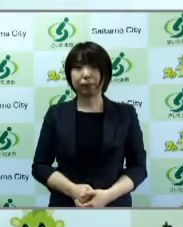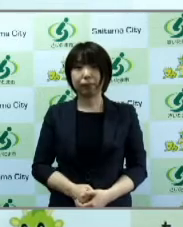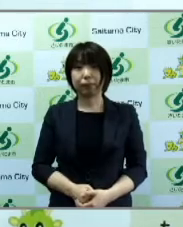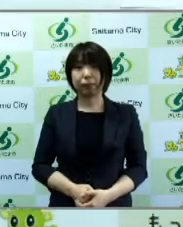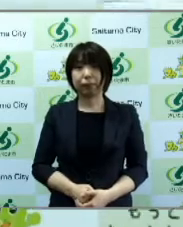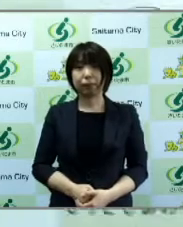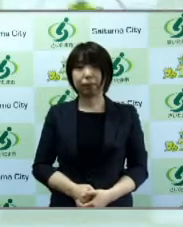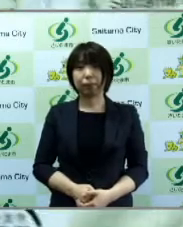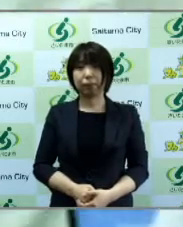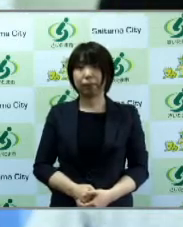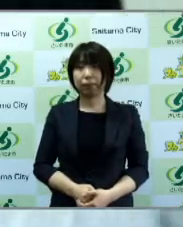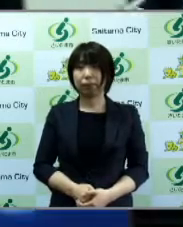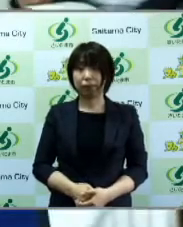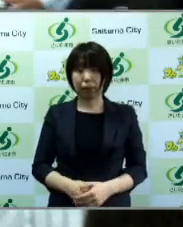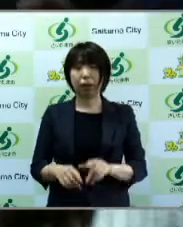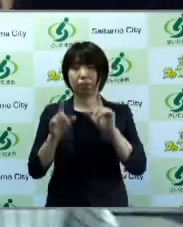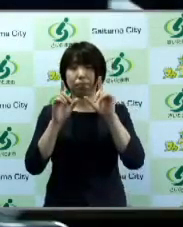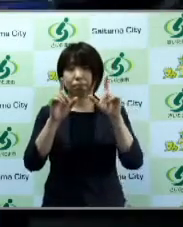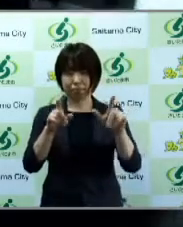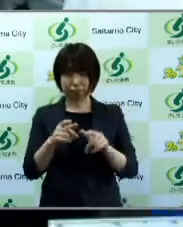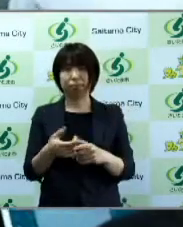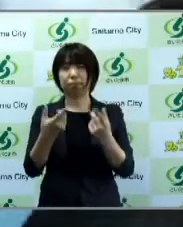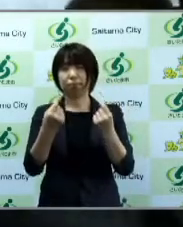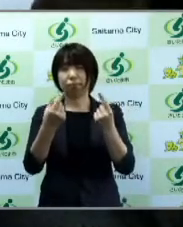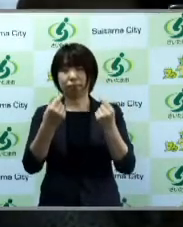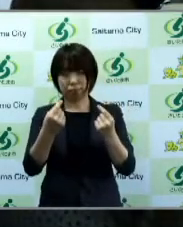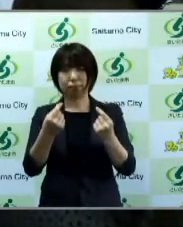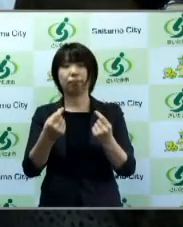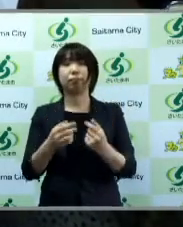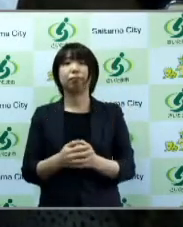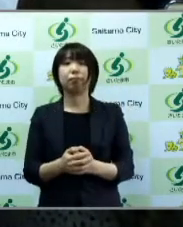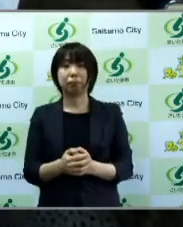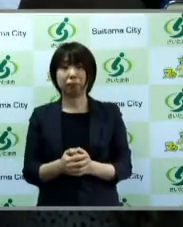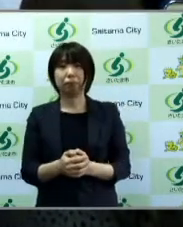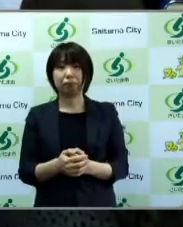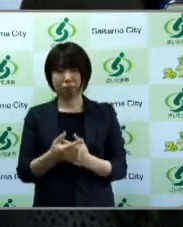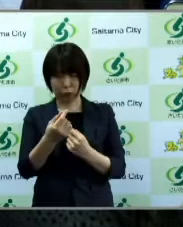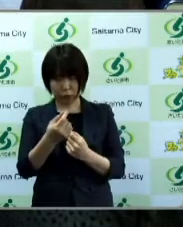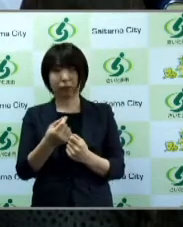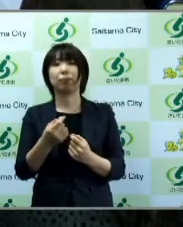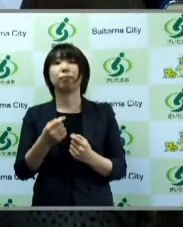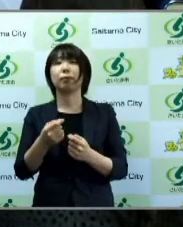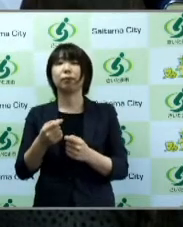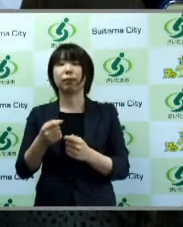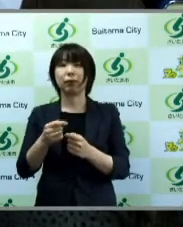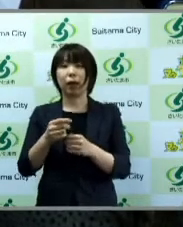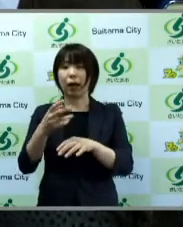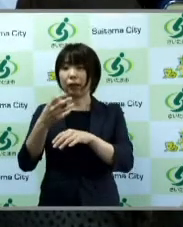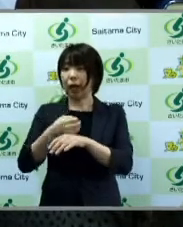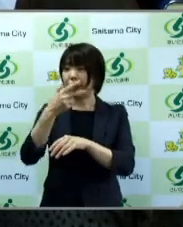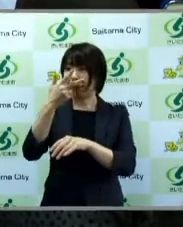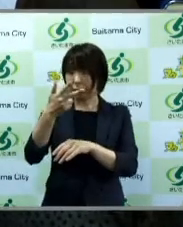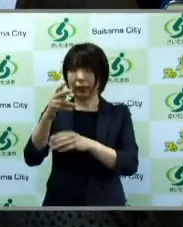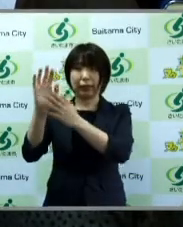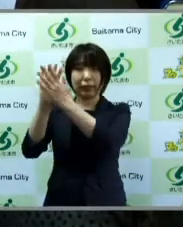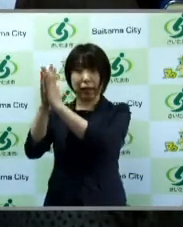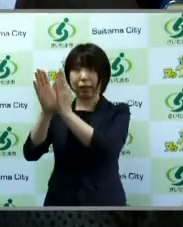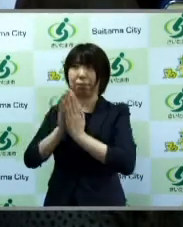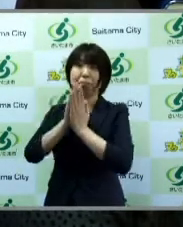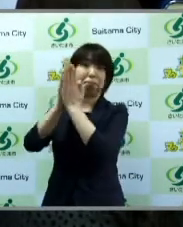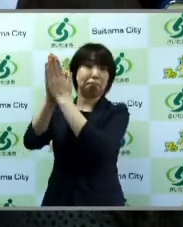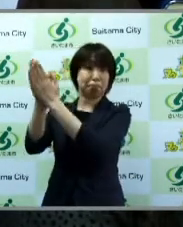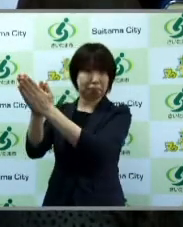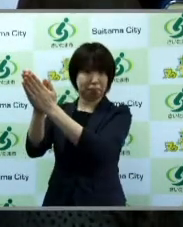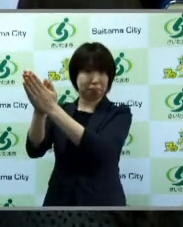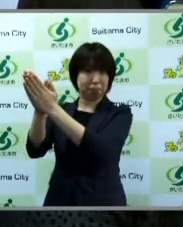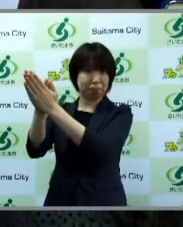お答え申し上げます。ご指摘の通りでございまして、市が県に依頼をして、そうです。保健